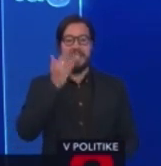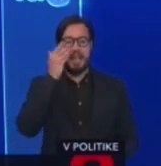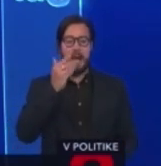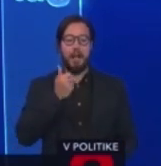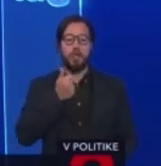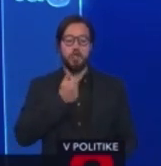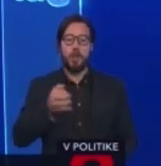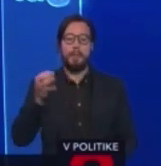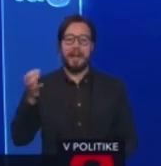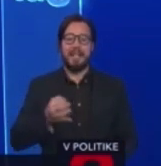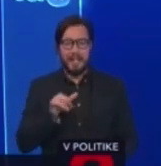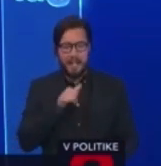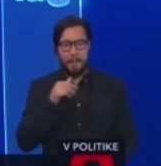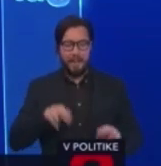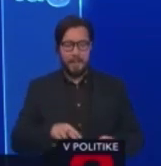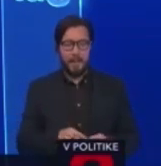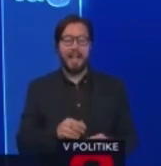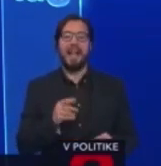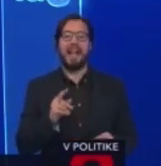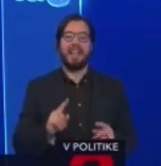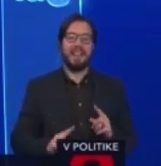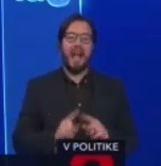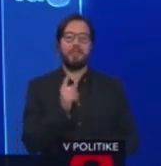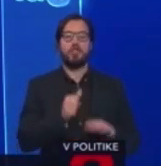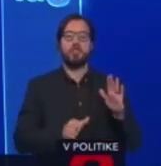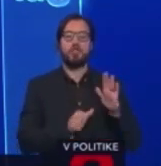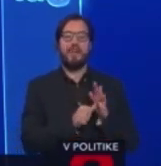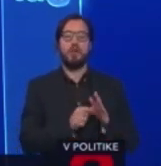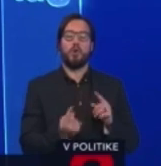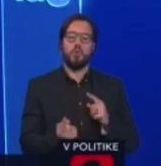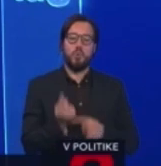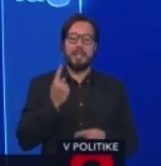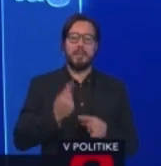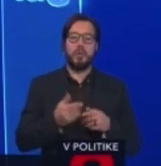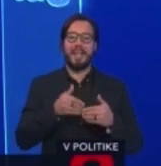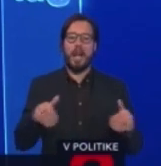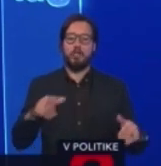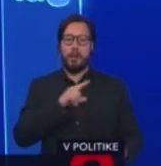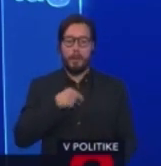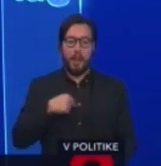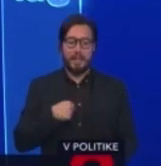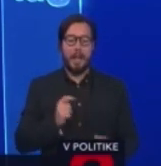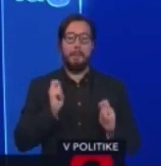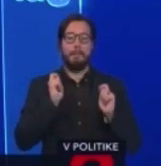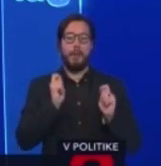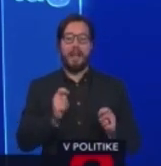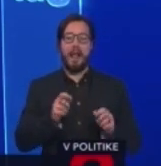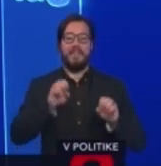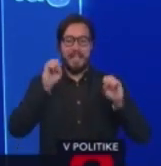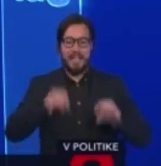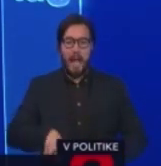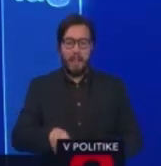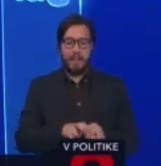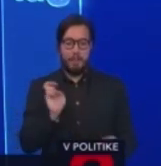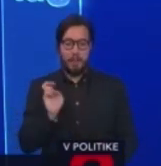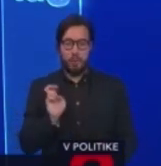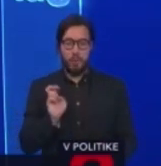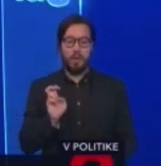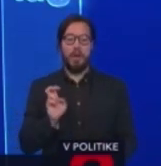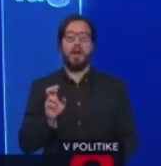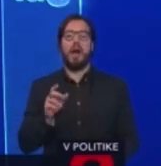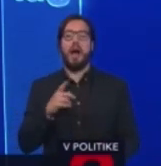Ster pravdivá najvyšší šéf cudzineckej a hraničnej polície podal jednoducho demisiu a dal sa vypísať